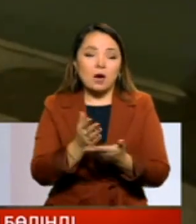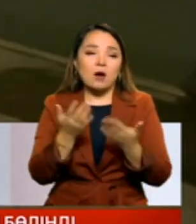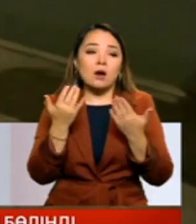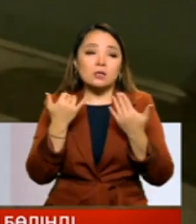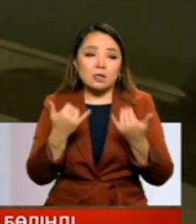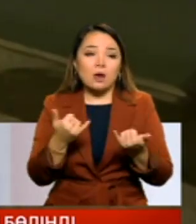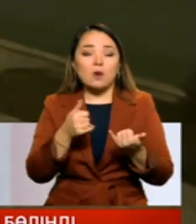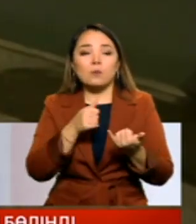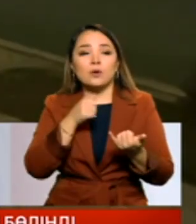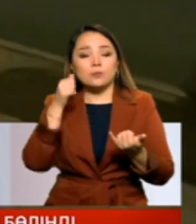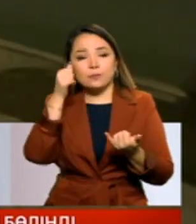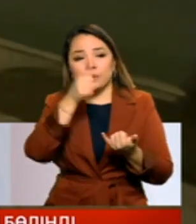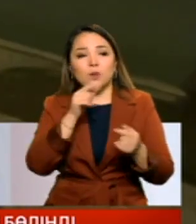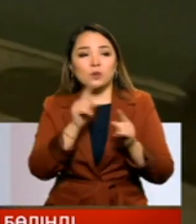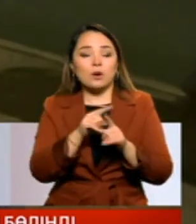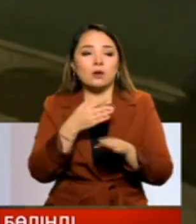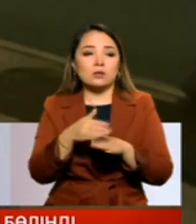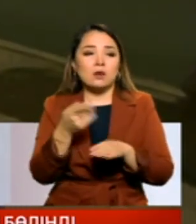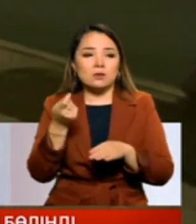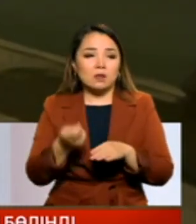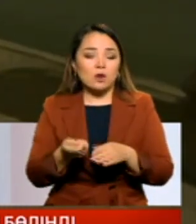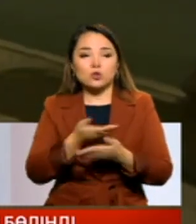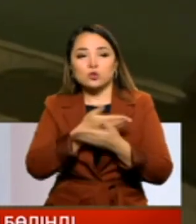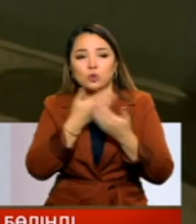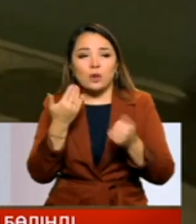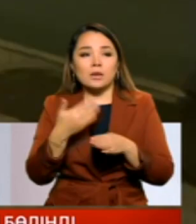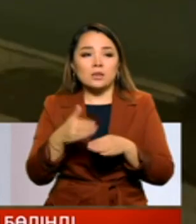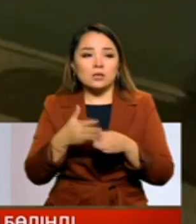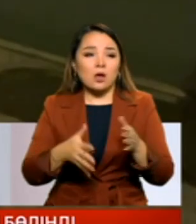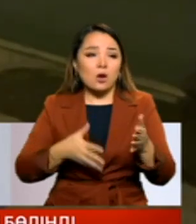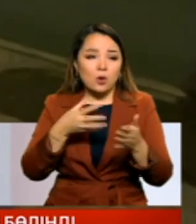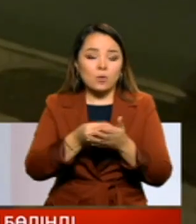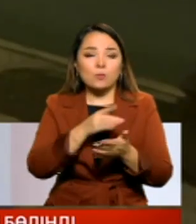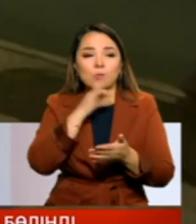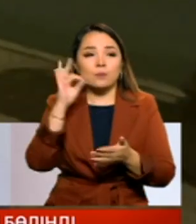Себебі бұрынғыдай арзан несие жоқ. Ал үстемесі үлкен кредитті өтеу